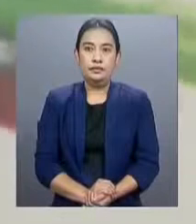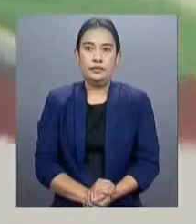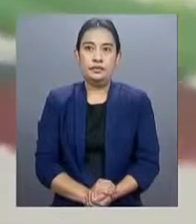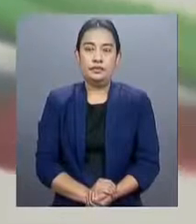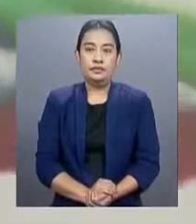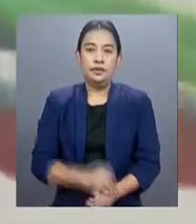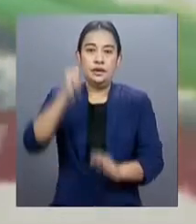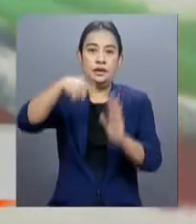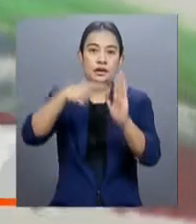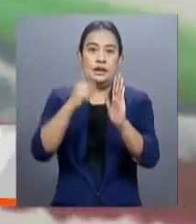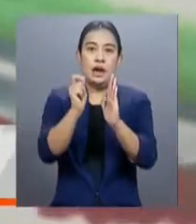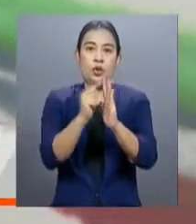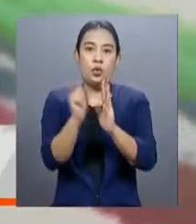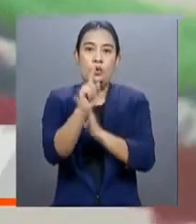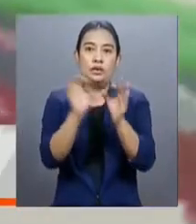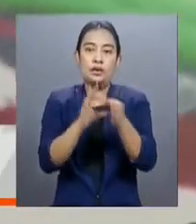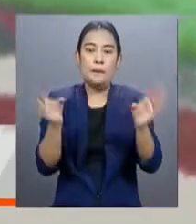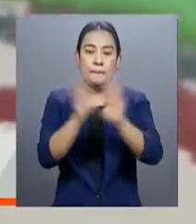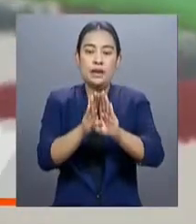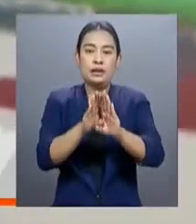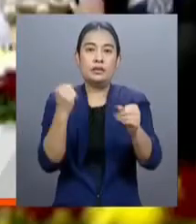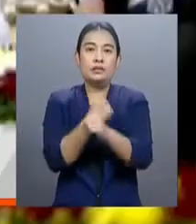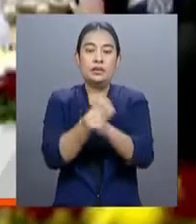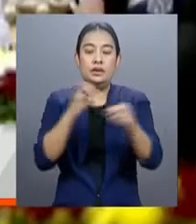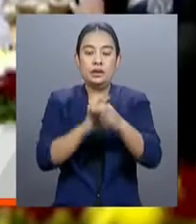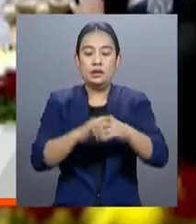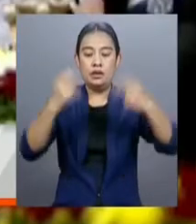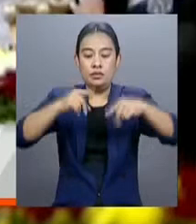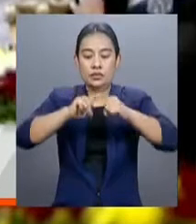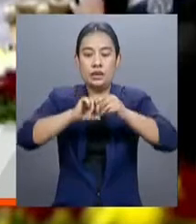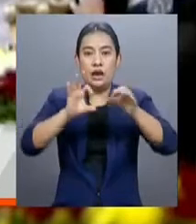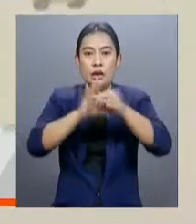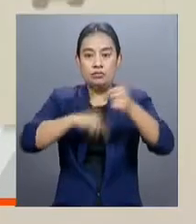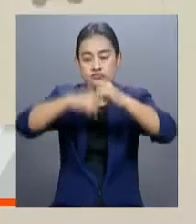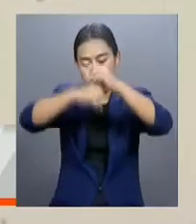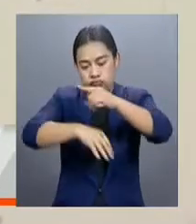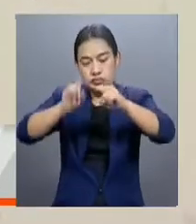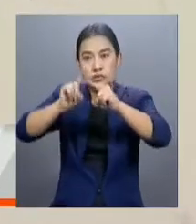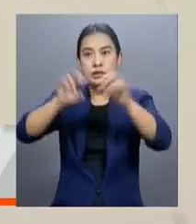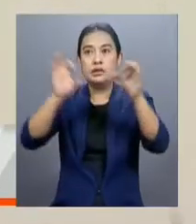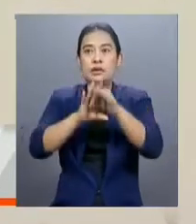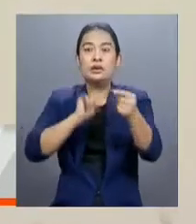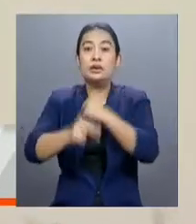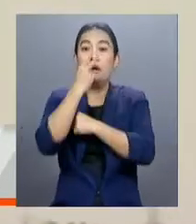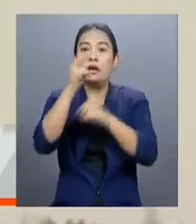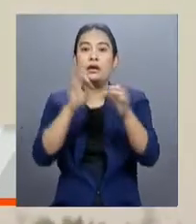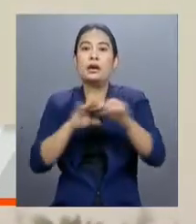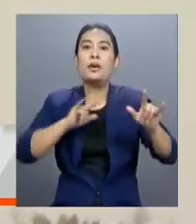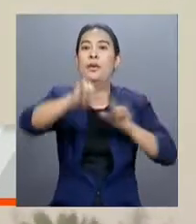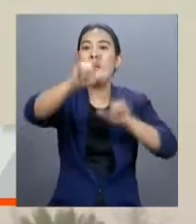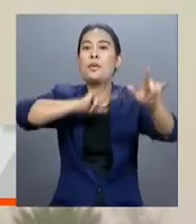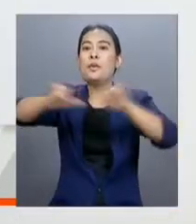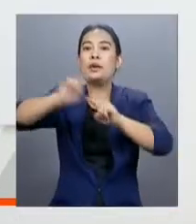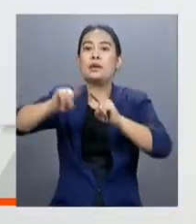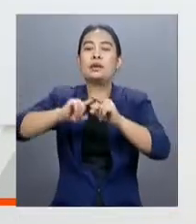ดีอาระเบียปิดการซ้อมรบร่วมครั้งใหญ่ที่สุดในภูมิภาคด้วยการแสดงแสนยานุภาพทางอากาศของเหล่าเครื่องบินร